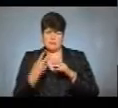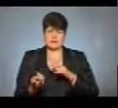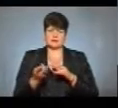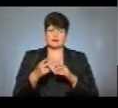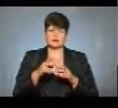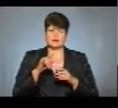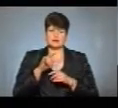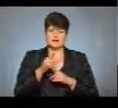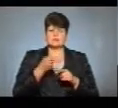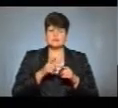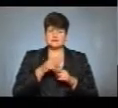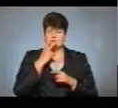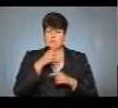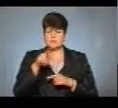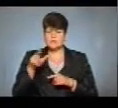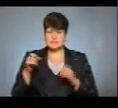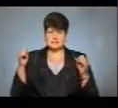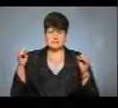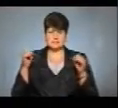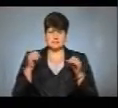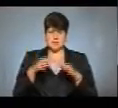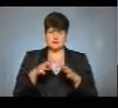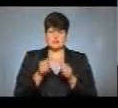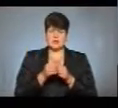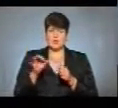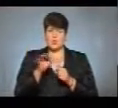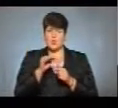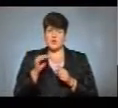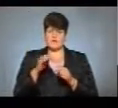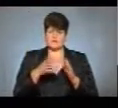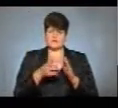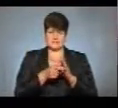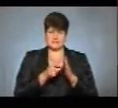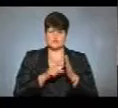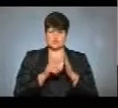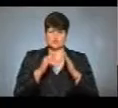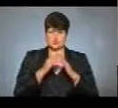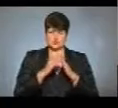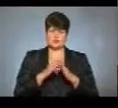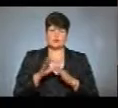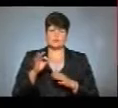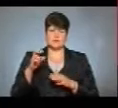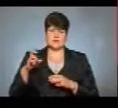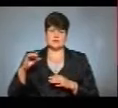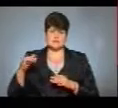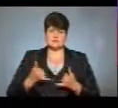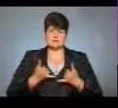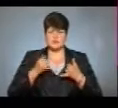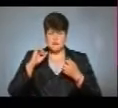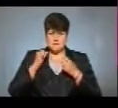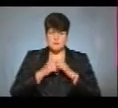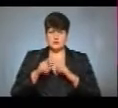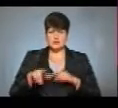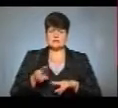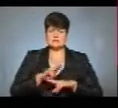На цих кадрах ви бачите людей, що зібралися в Хофбургу під офісом Організації безпеки і співробітництва в Європі, щоб вшанувати пам'ять людей, що загинули в